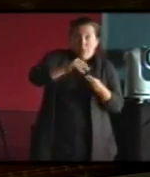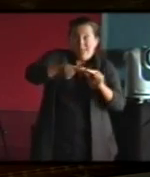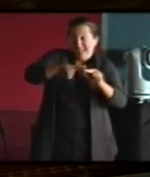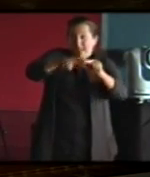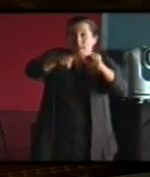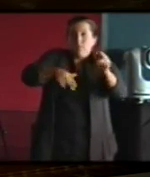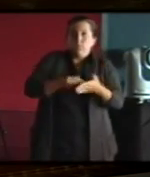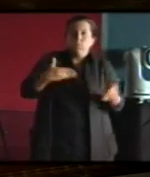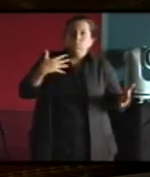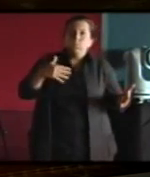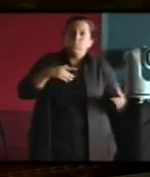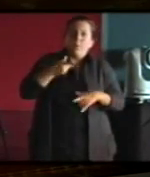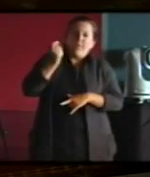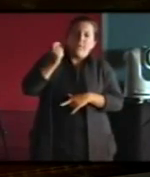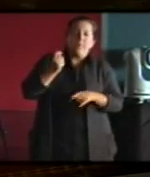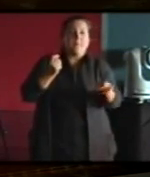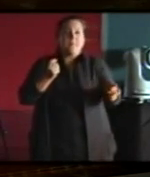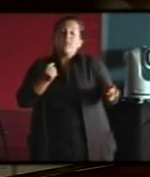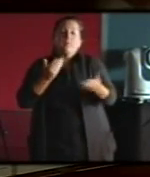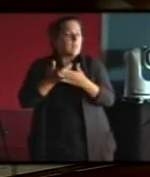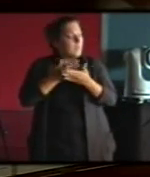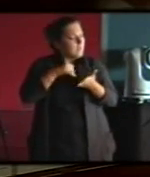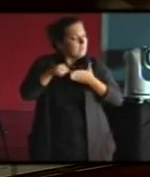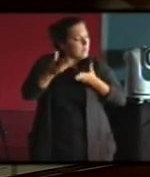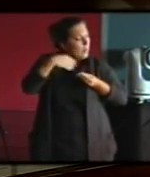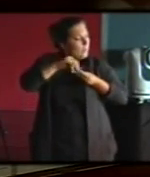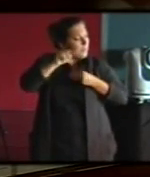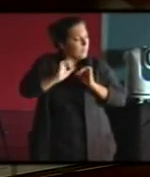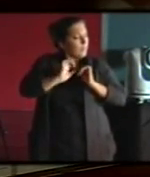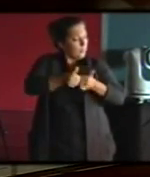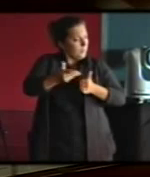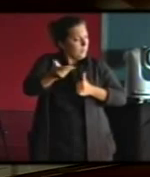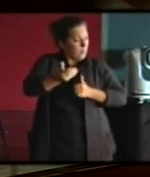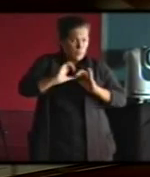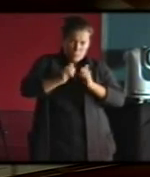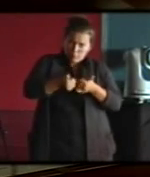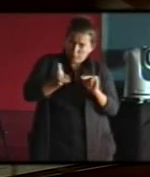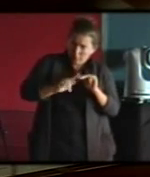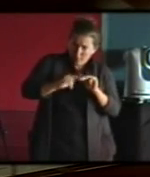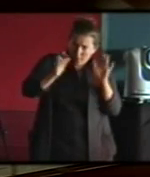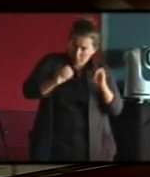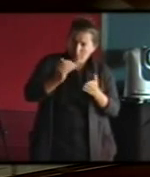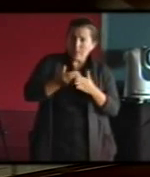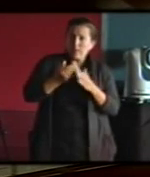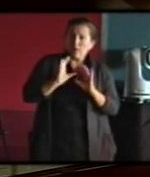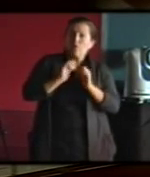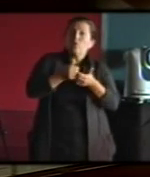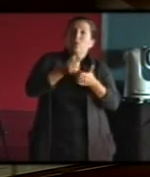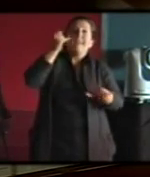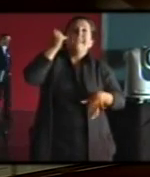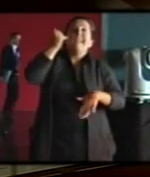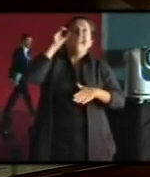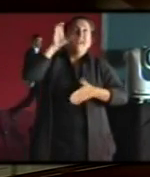devient exorbitante. Oui. Alors la part de l'investissement qu'il faut rajouter, elle est fonction de ce qu'on peut faire en termes conceptuels,